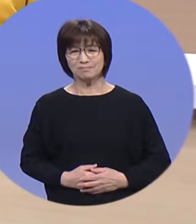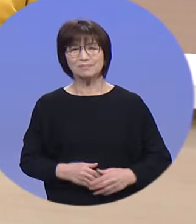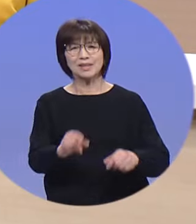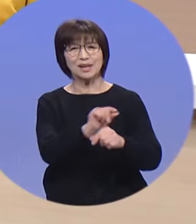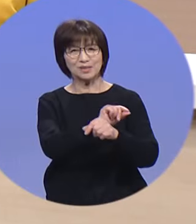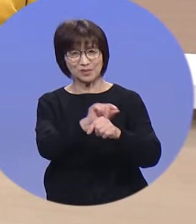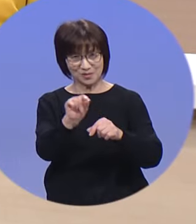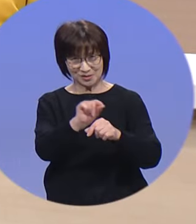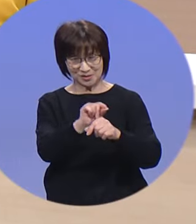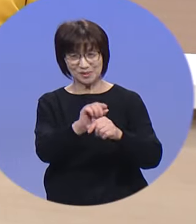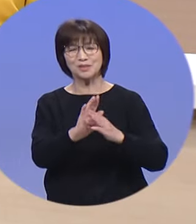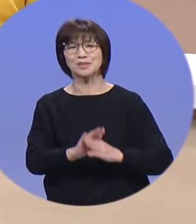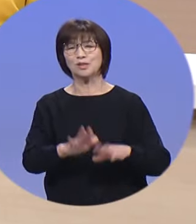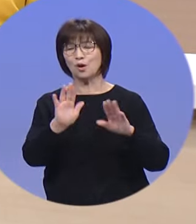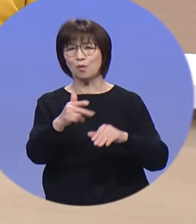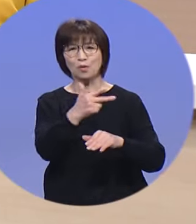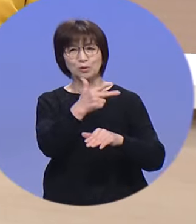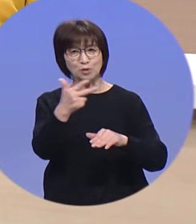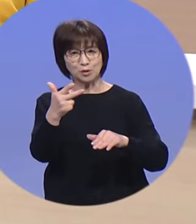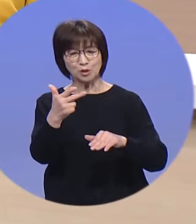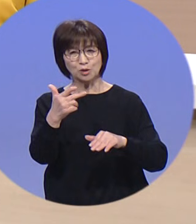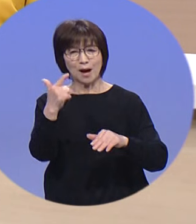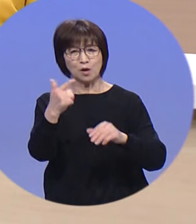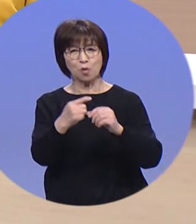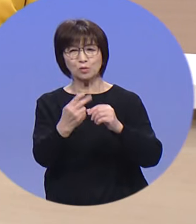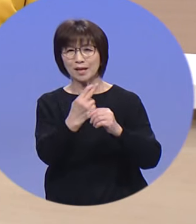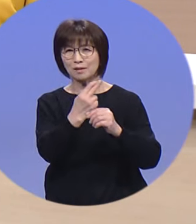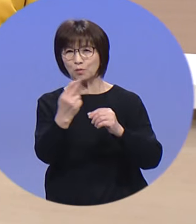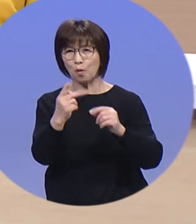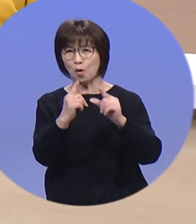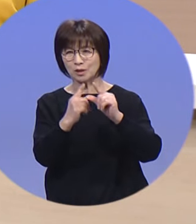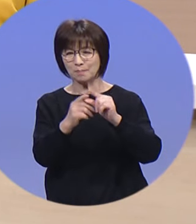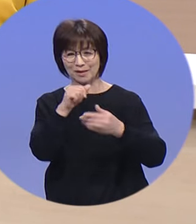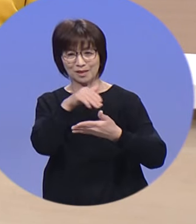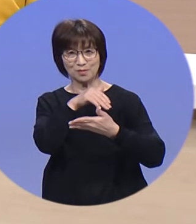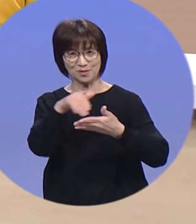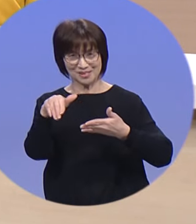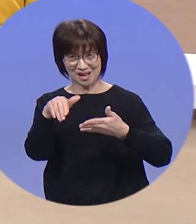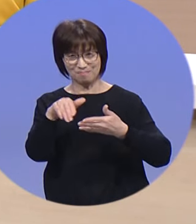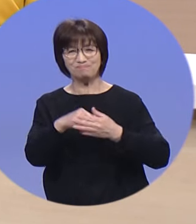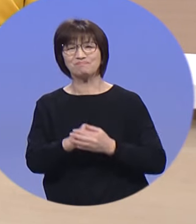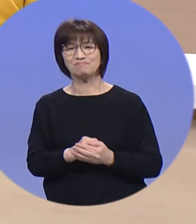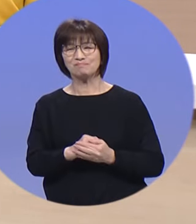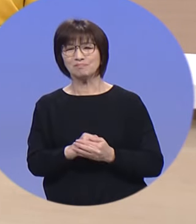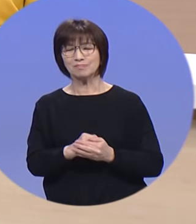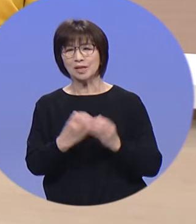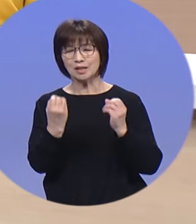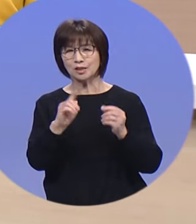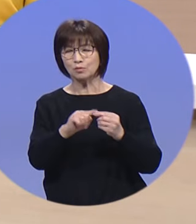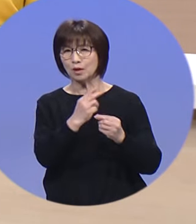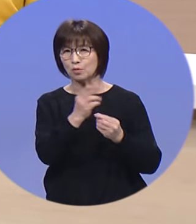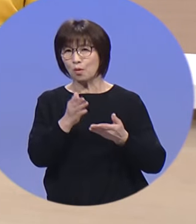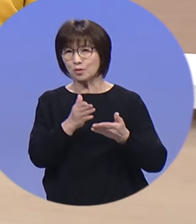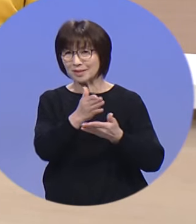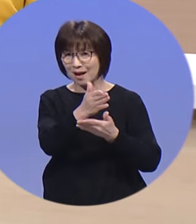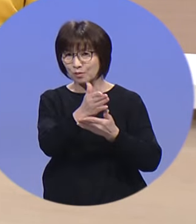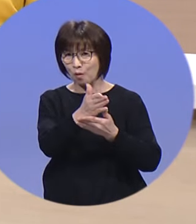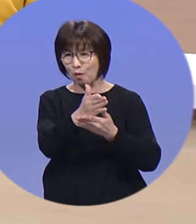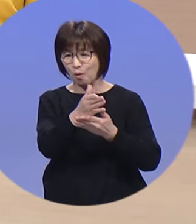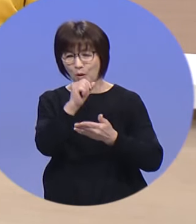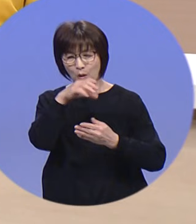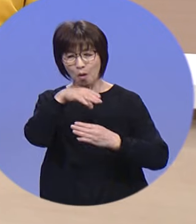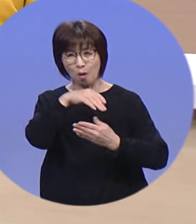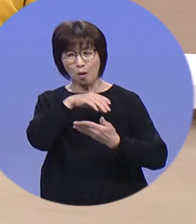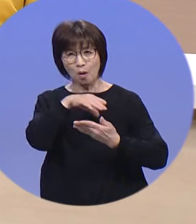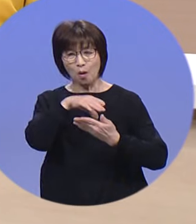続いて特集、今週は令和6年度の千葉県予算です。新年度のスタートにあたり、当初予算